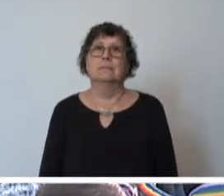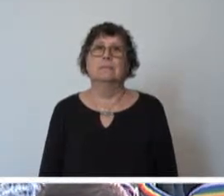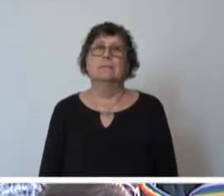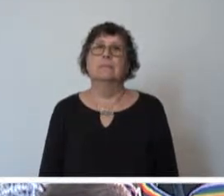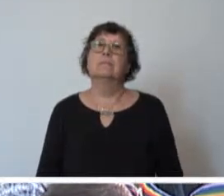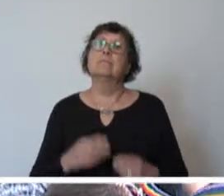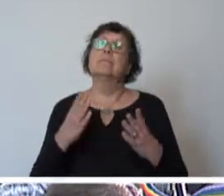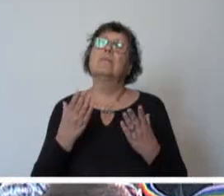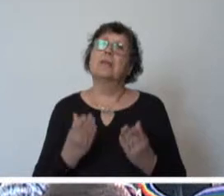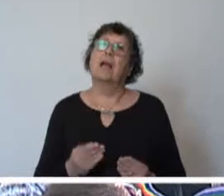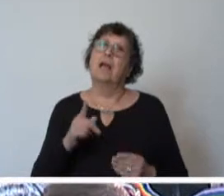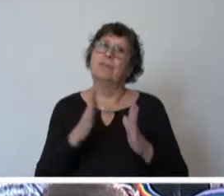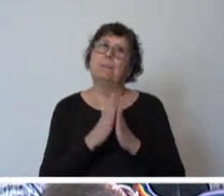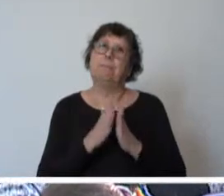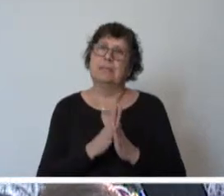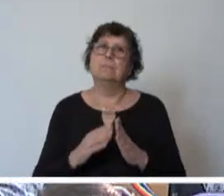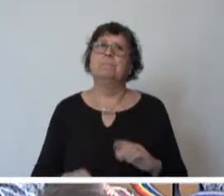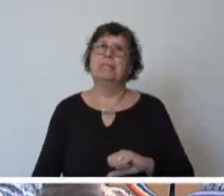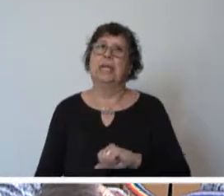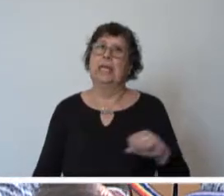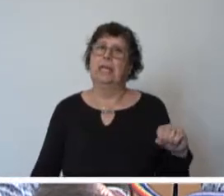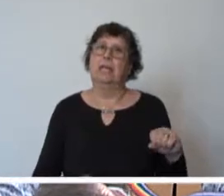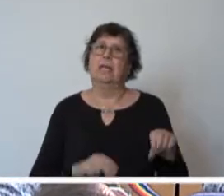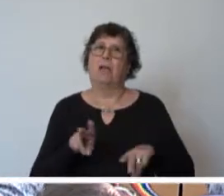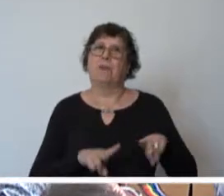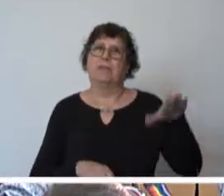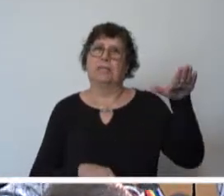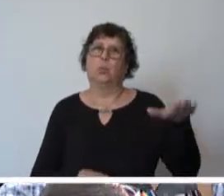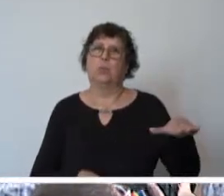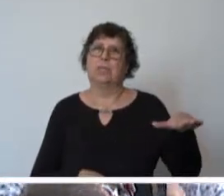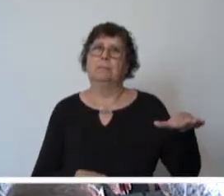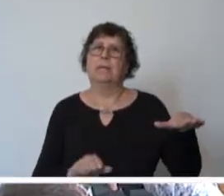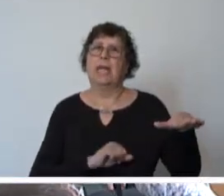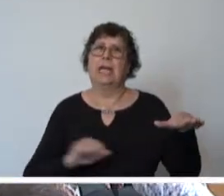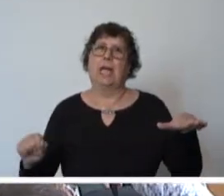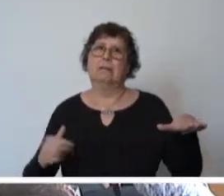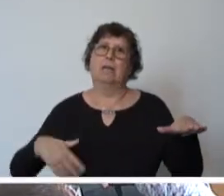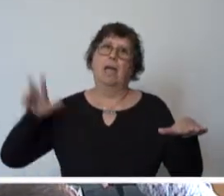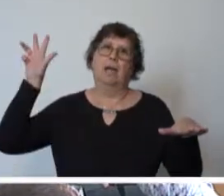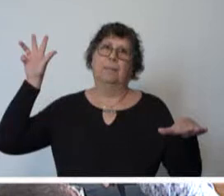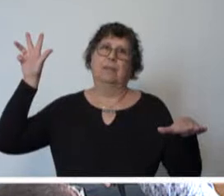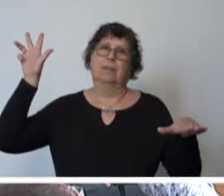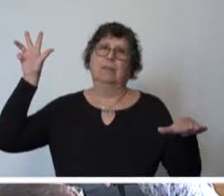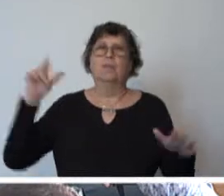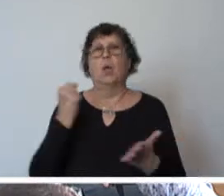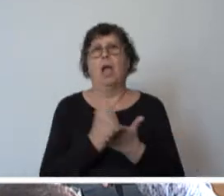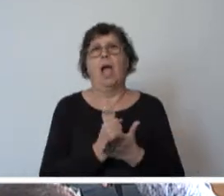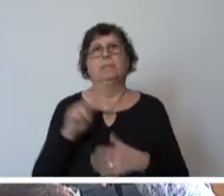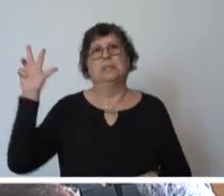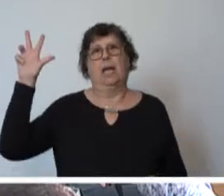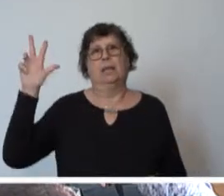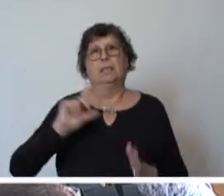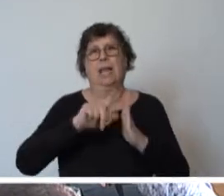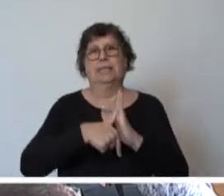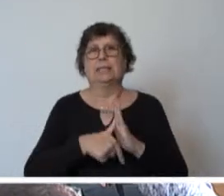Ich darf Sie bitten, die linke Hand auf die Verfassung des Saarlandes zu legen, die rechte Hand zu erheben und den Amtseid zu leisten.